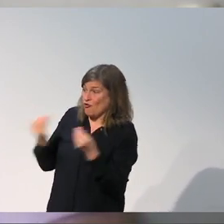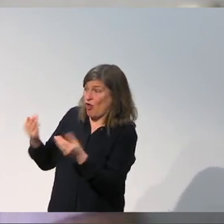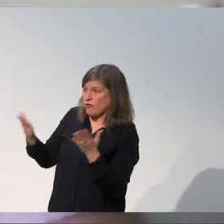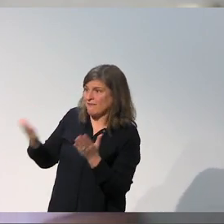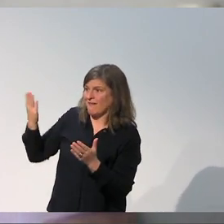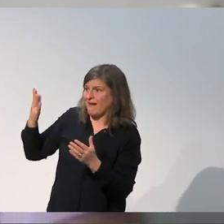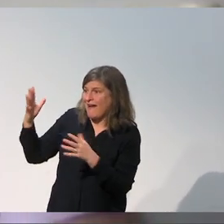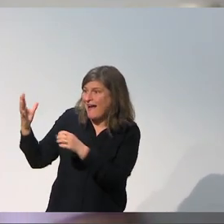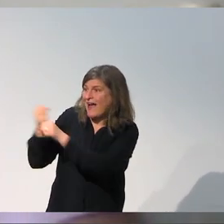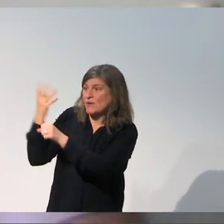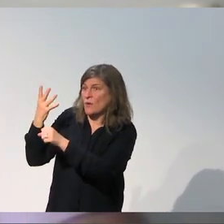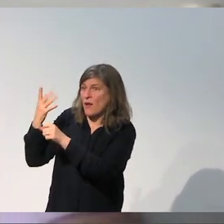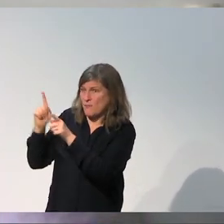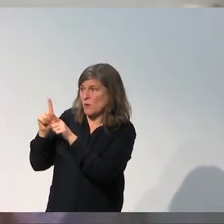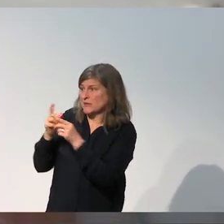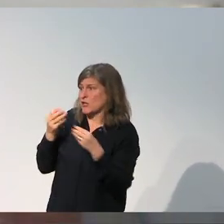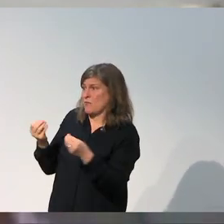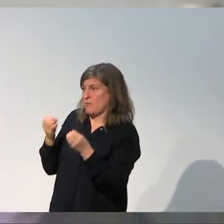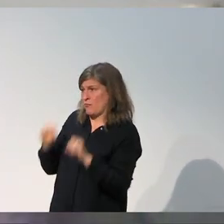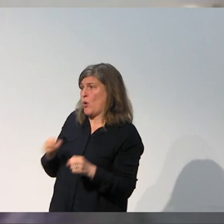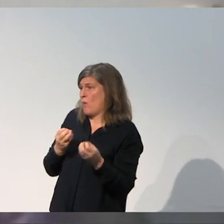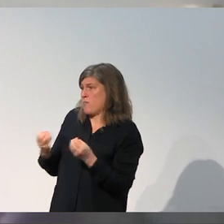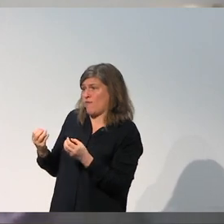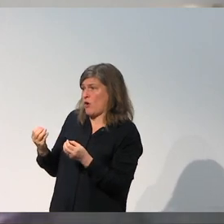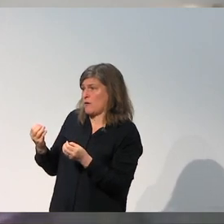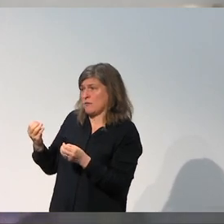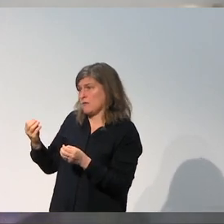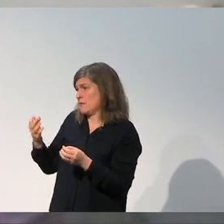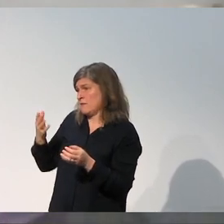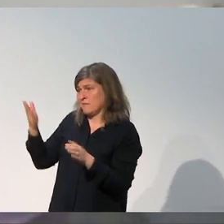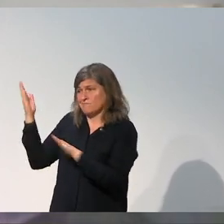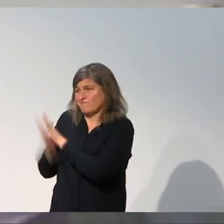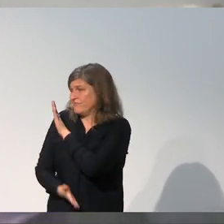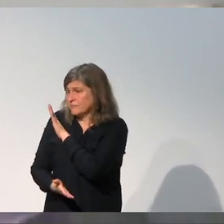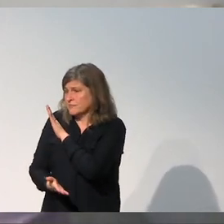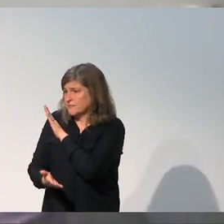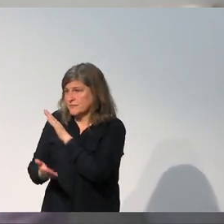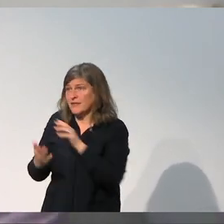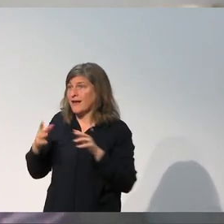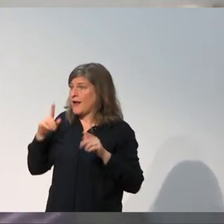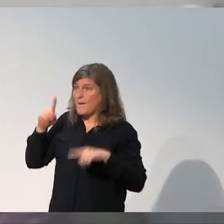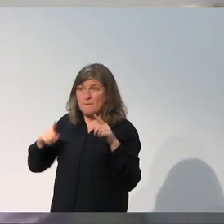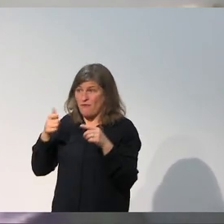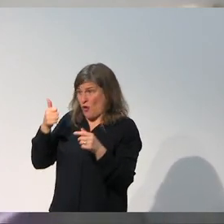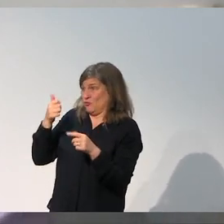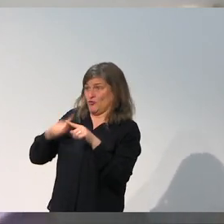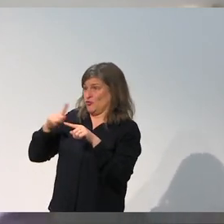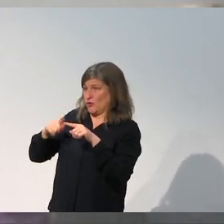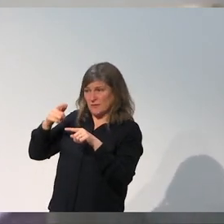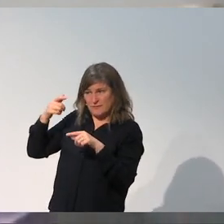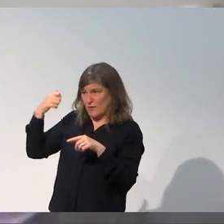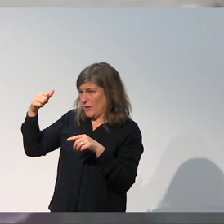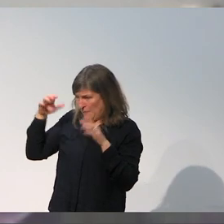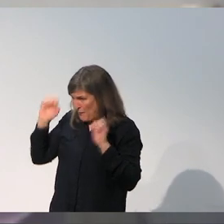finalement, c'est la même chose, c'est-à-dire la même démence, non, qui t'emmène vers des hauteurs nébuleuses et fantastiques, éclairées,